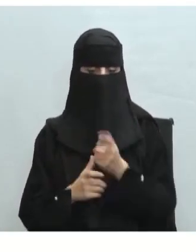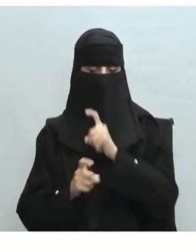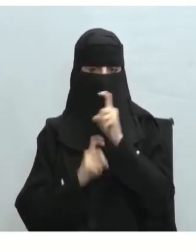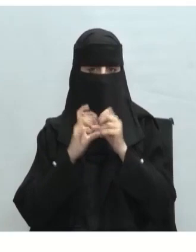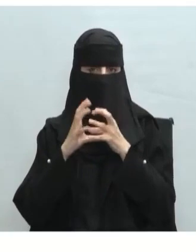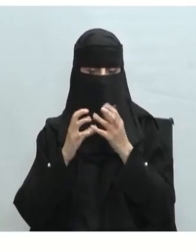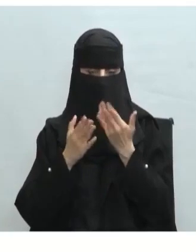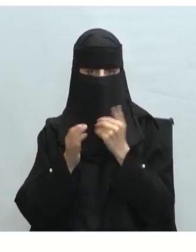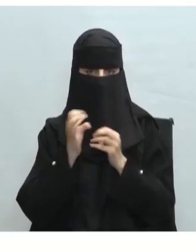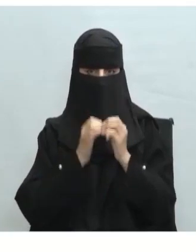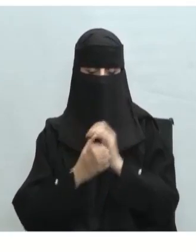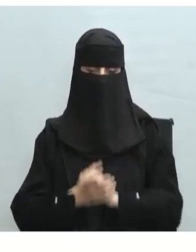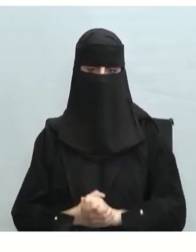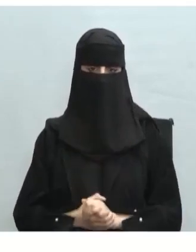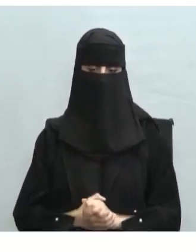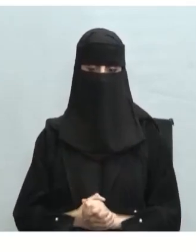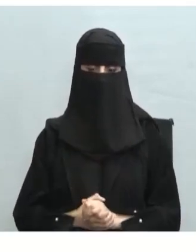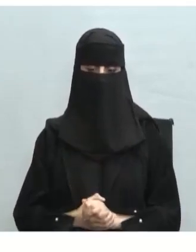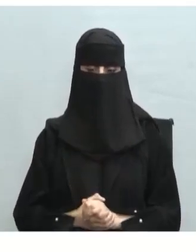التي تعبر عن